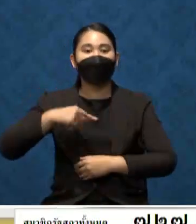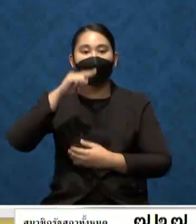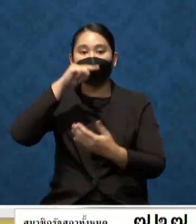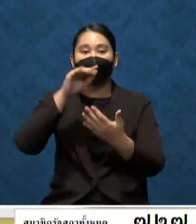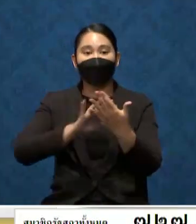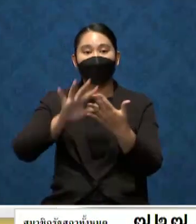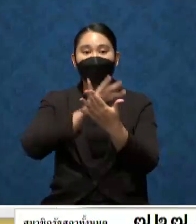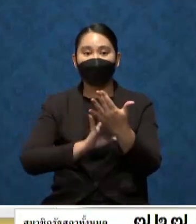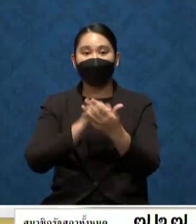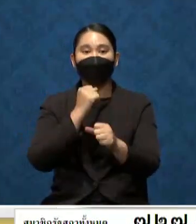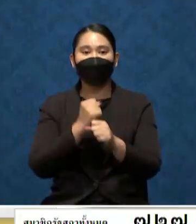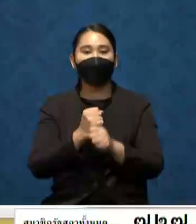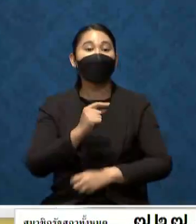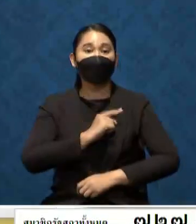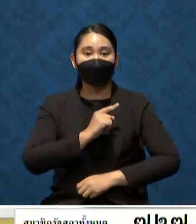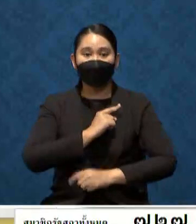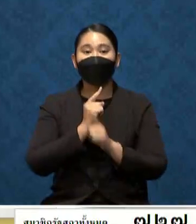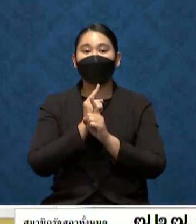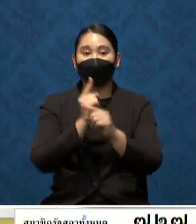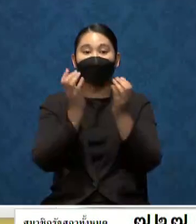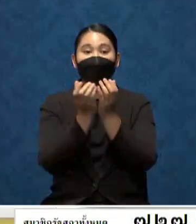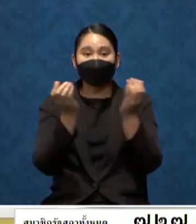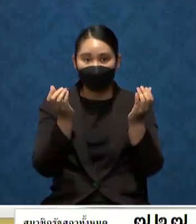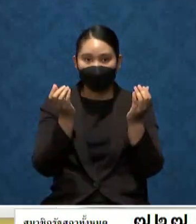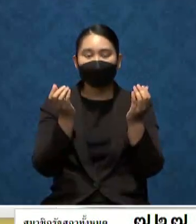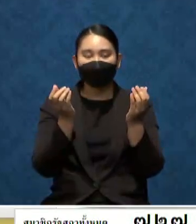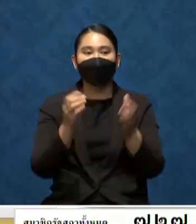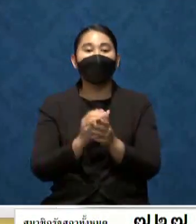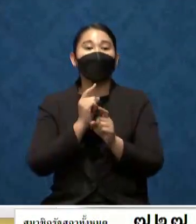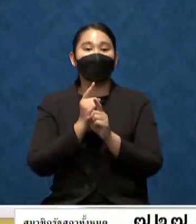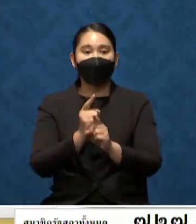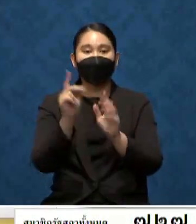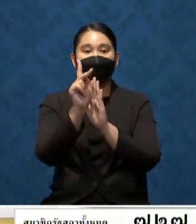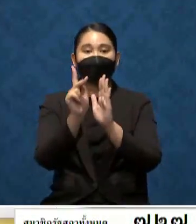หน้าที่ตามที่กำหนดไว้ในรัฐธรรมนูญรวมทั้งที่อยู่ในมาตรา